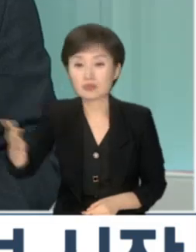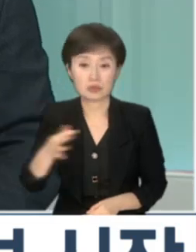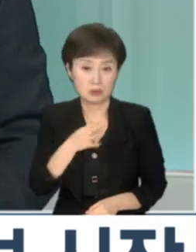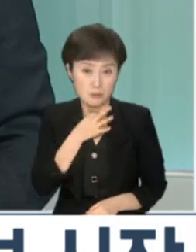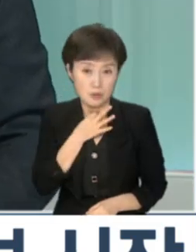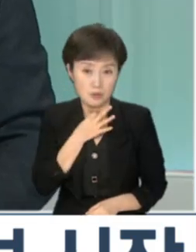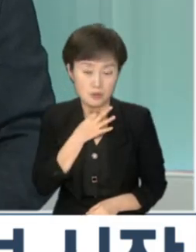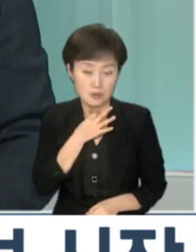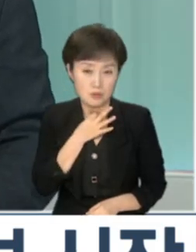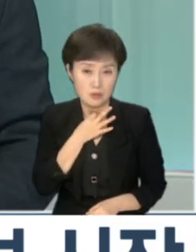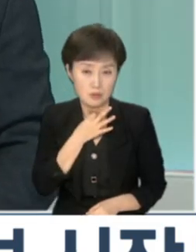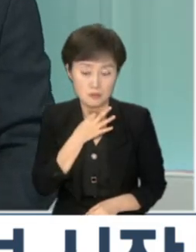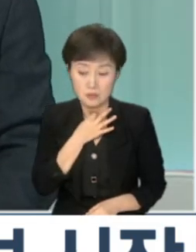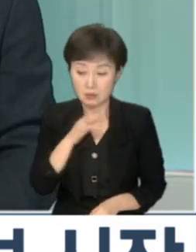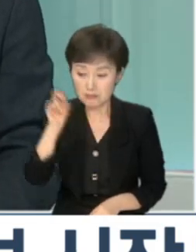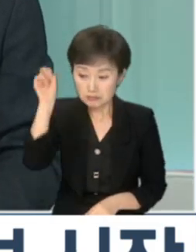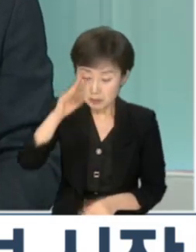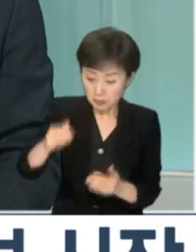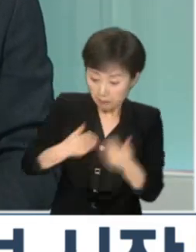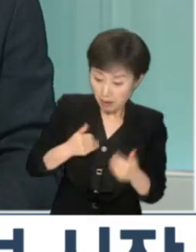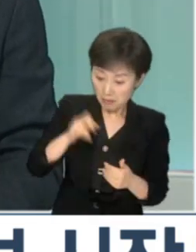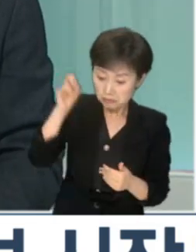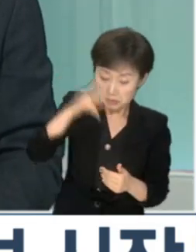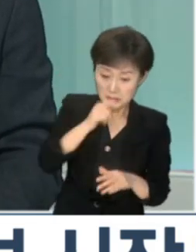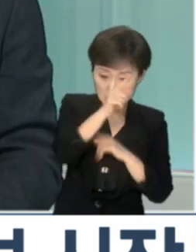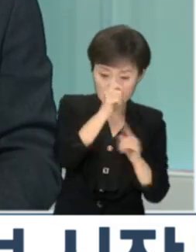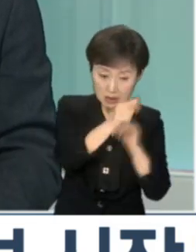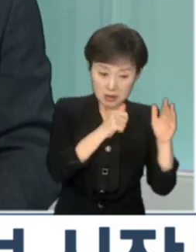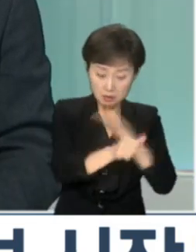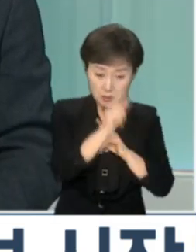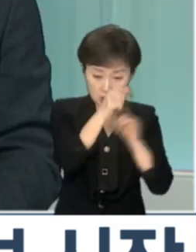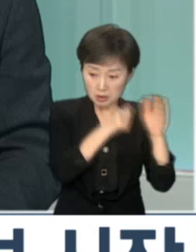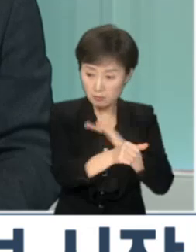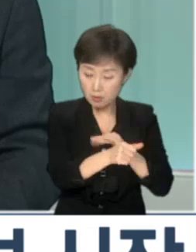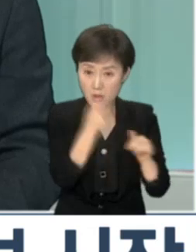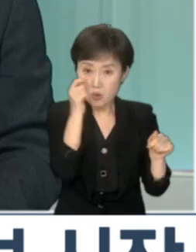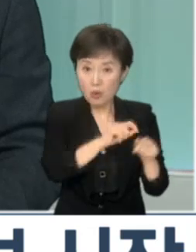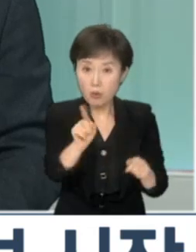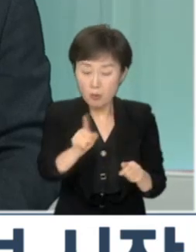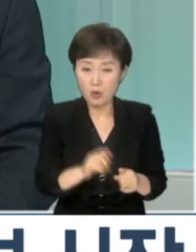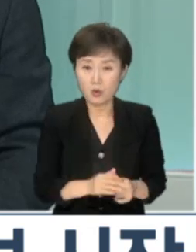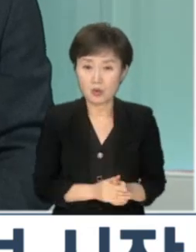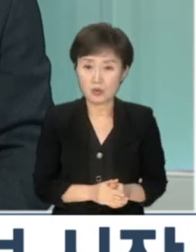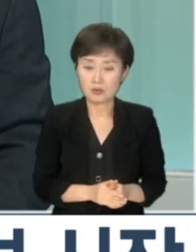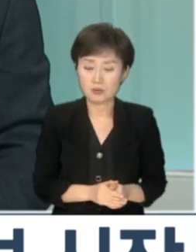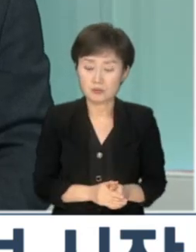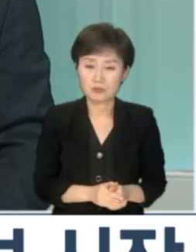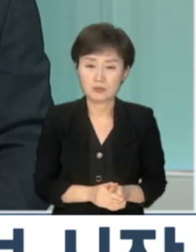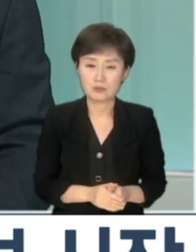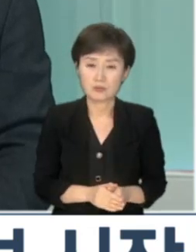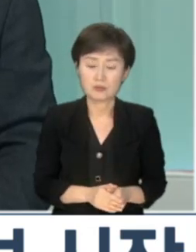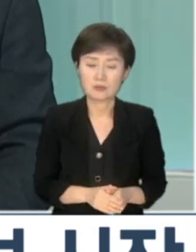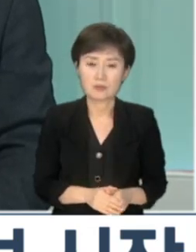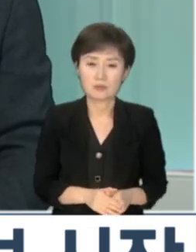묻고요. 지금 갑자기 왜 이재명 대표랑 그 연관해서 얘기 저 질문을 하는지 모르겠지만 여기까지 나가면 저희가 주제가 많이 나가는 거긴 예, 해서 간단히 저희가